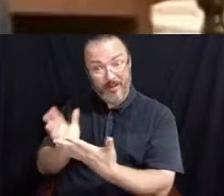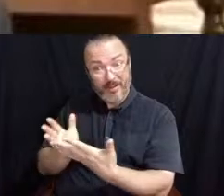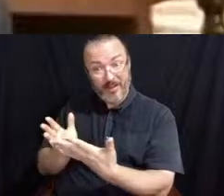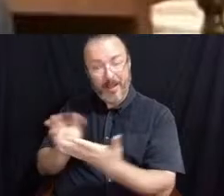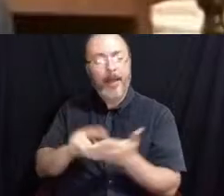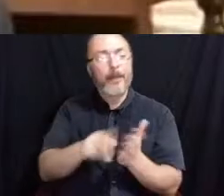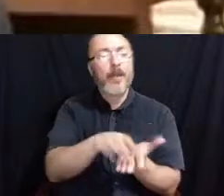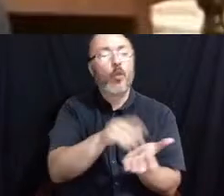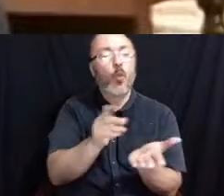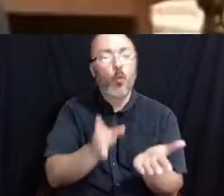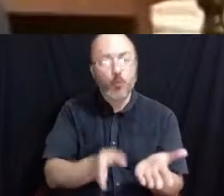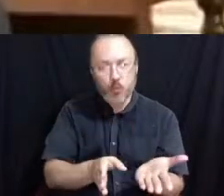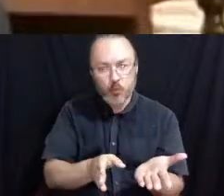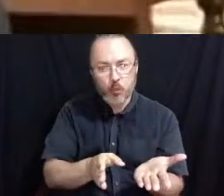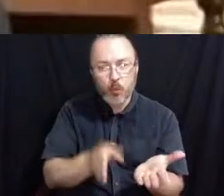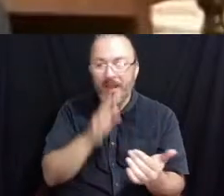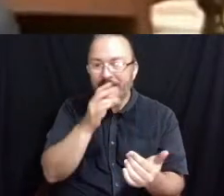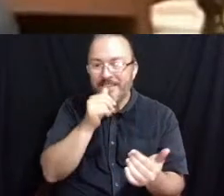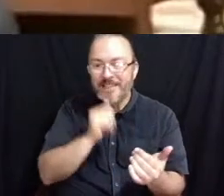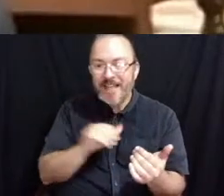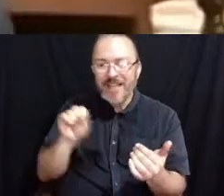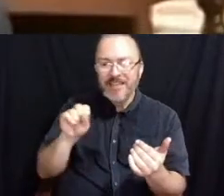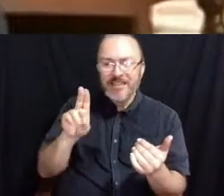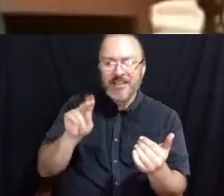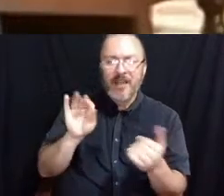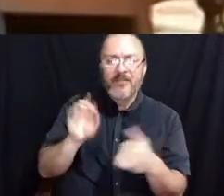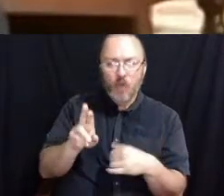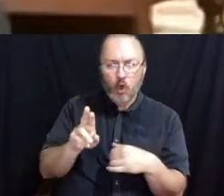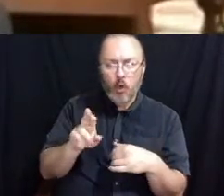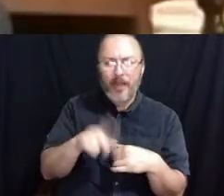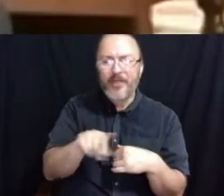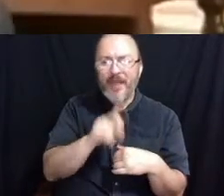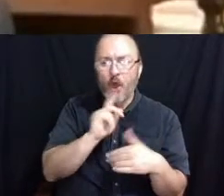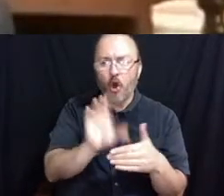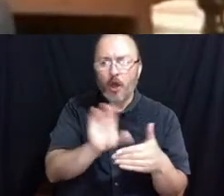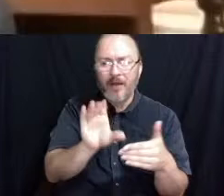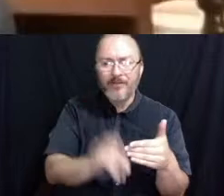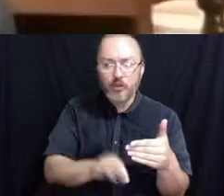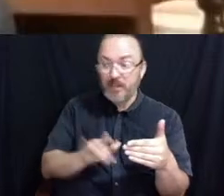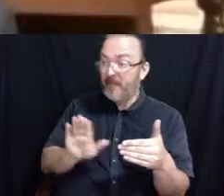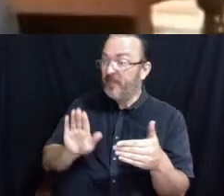priorités, les apprenants, en fin de compte, en pâtissent et souffrent des